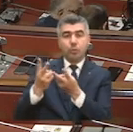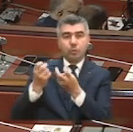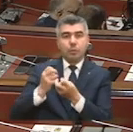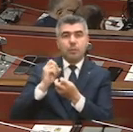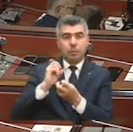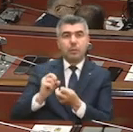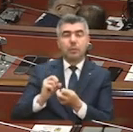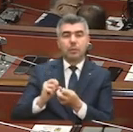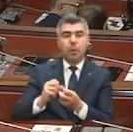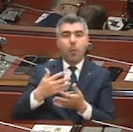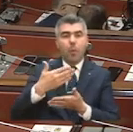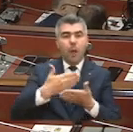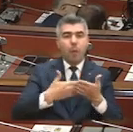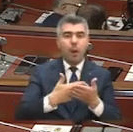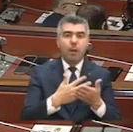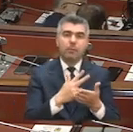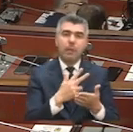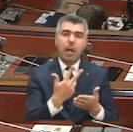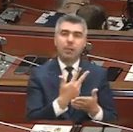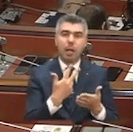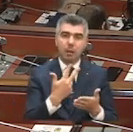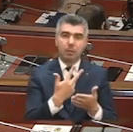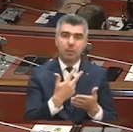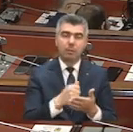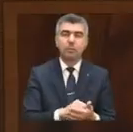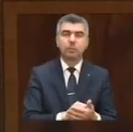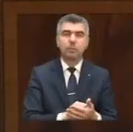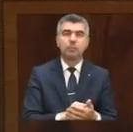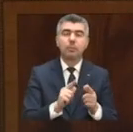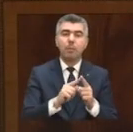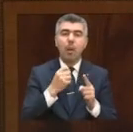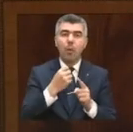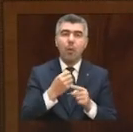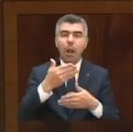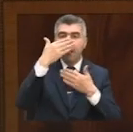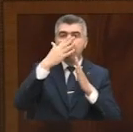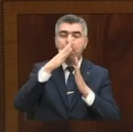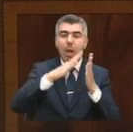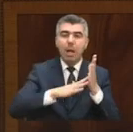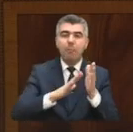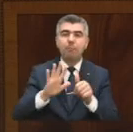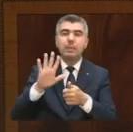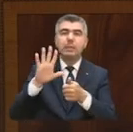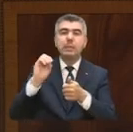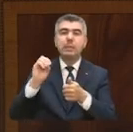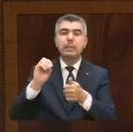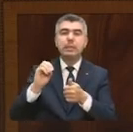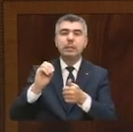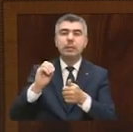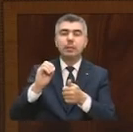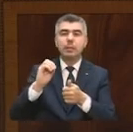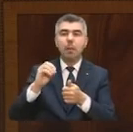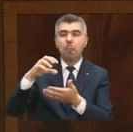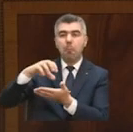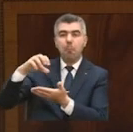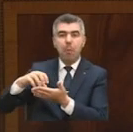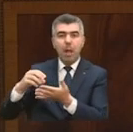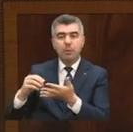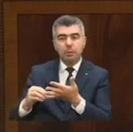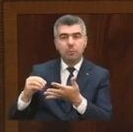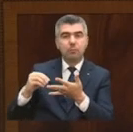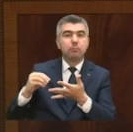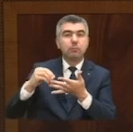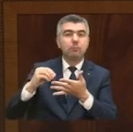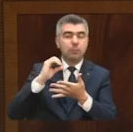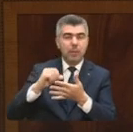هاد الوثائق بثلاثه وعدتهم الى تصنيف المغرب ضمن احسن ستين دوله تجديد البنيه الجامعيه